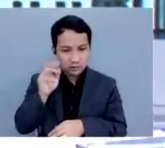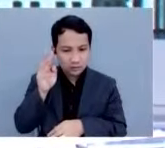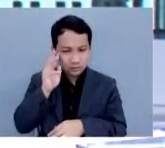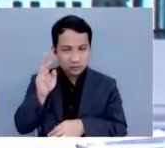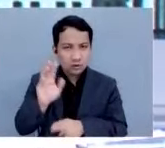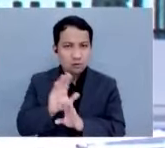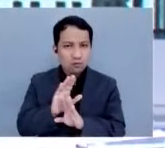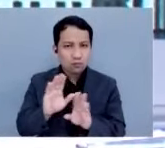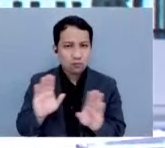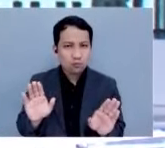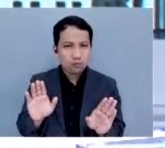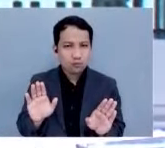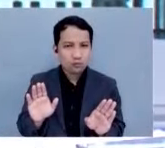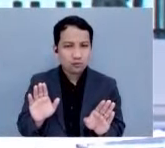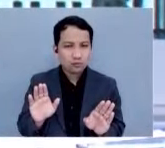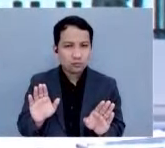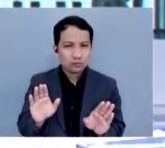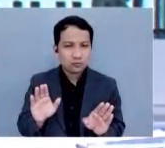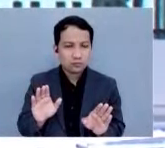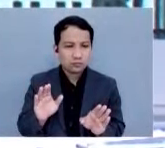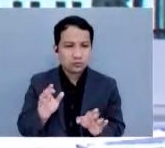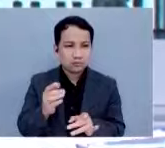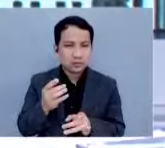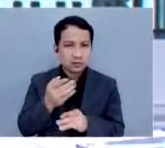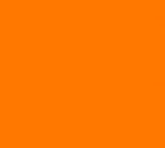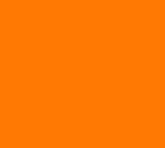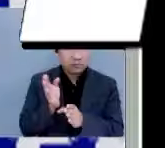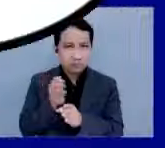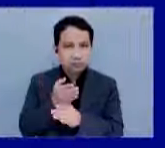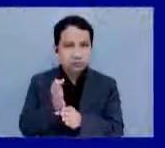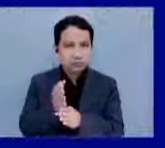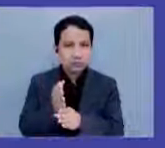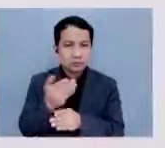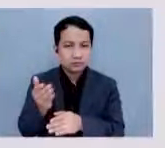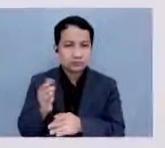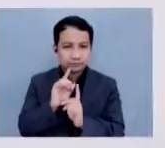huwag magpapabudol. Narito ang report.